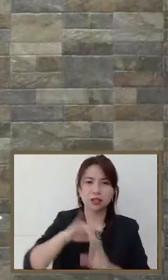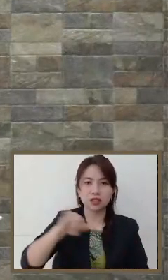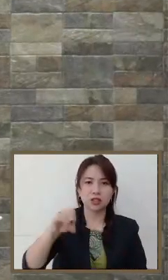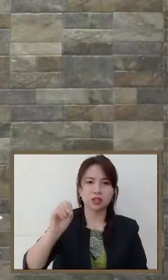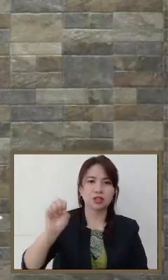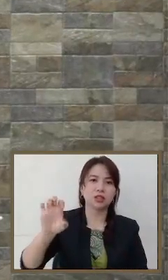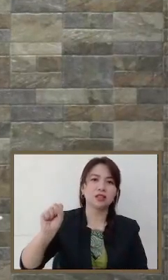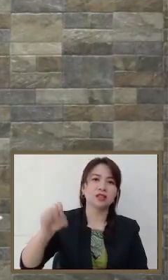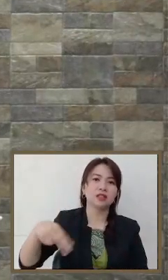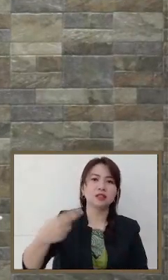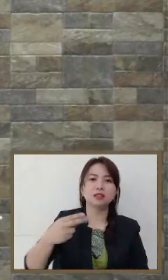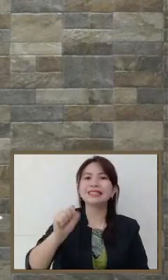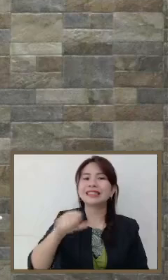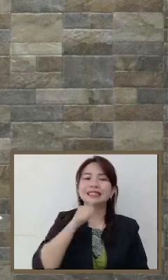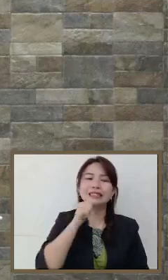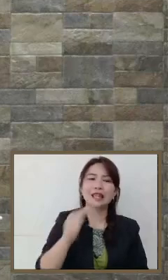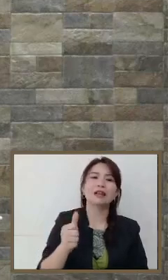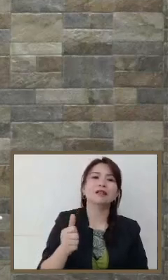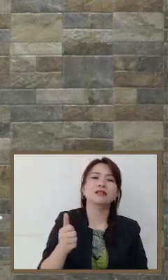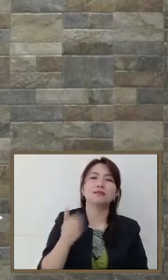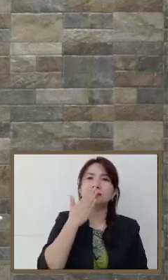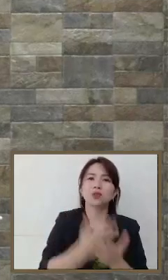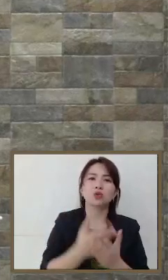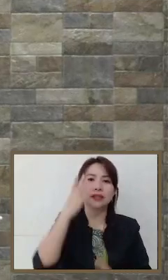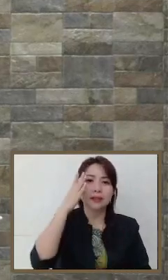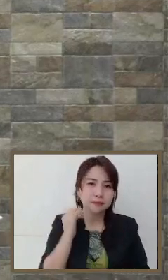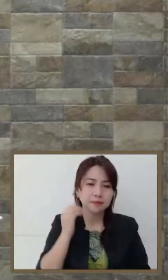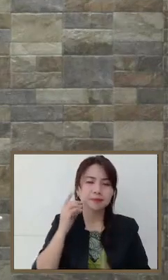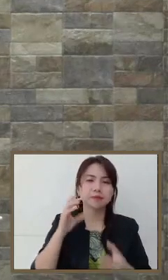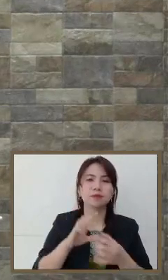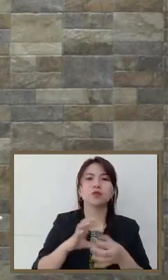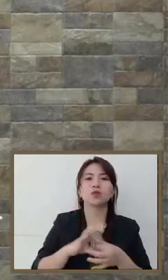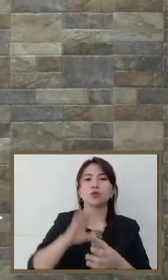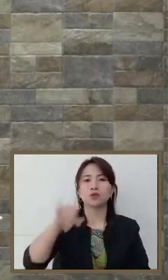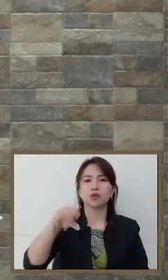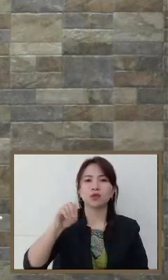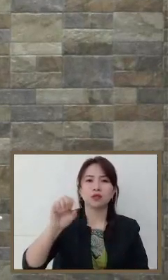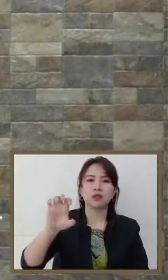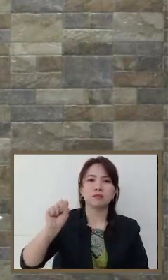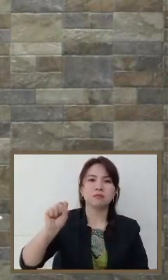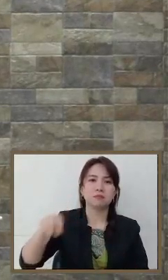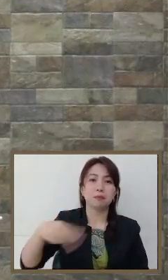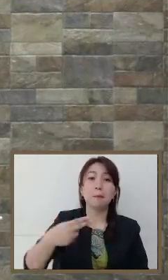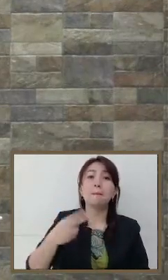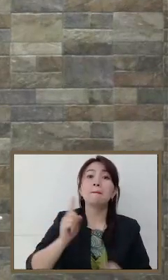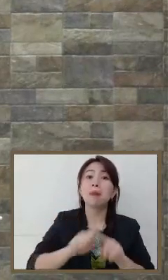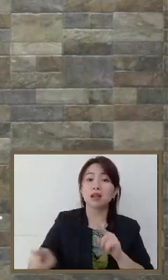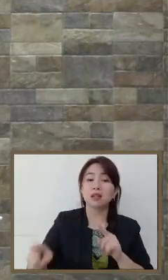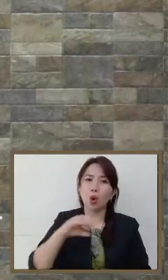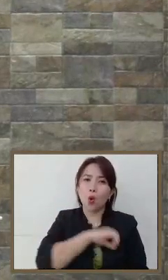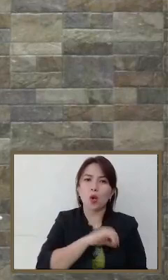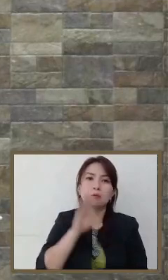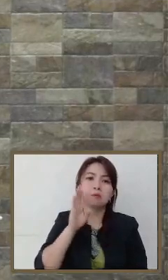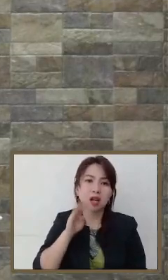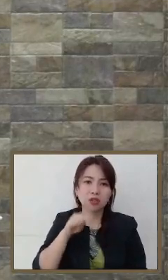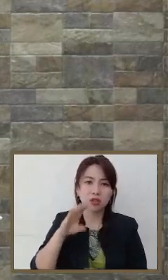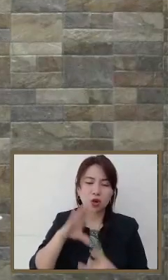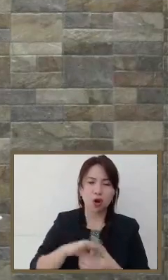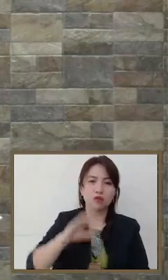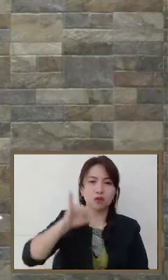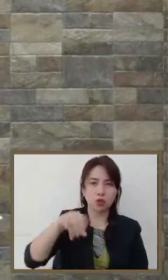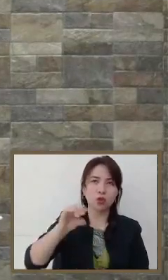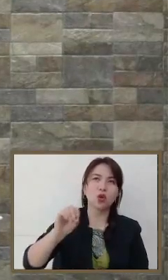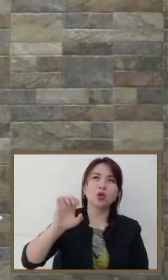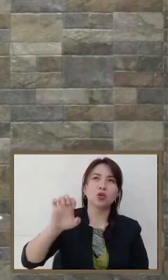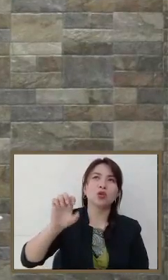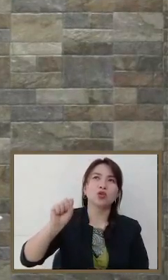karanasan ni Joseph could you imagine magaling Kung ibang tao lang mismong kapatid mo pinagtangkaang kang patayin patayin